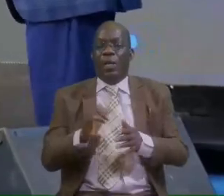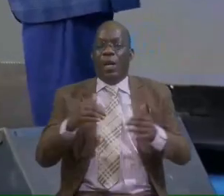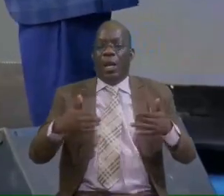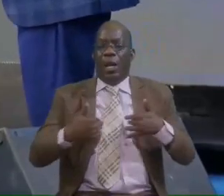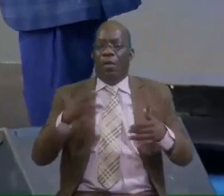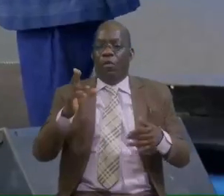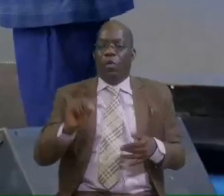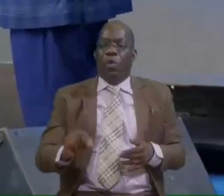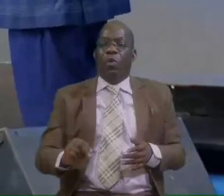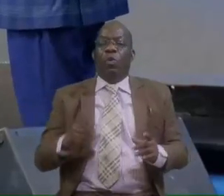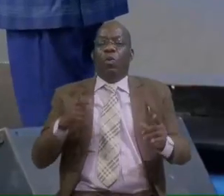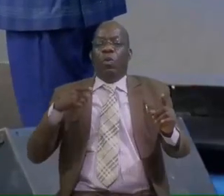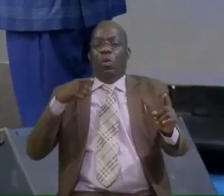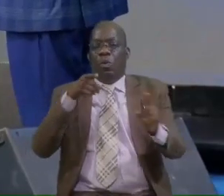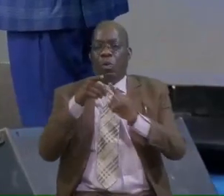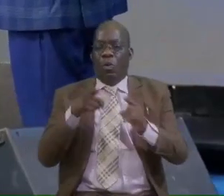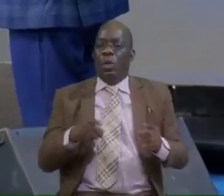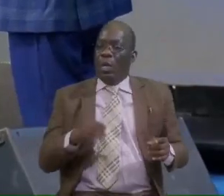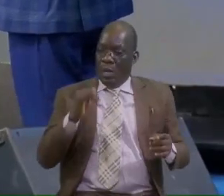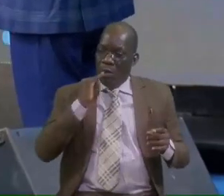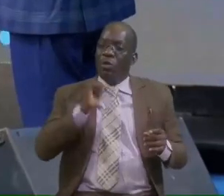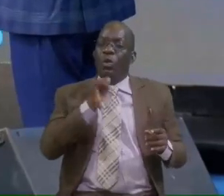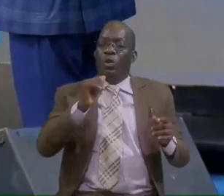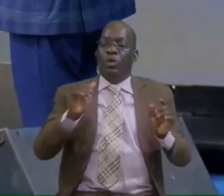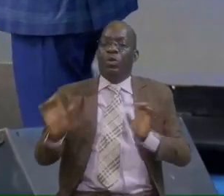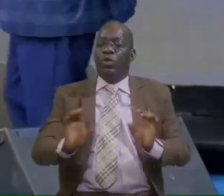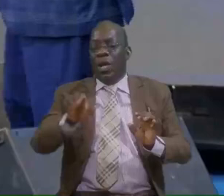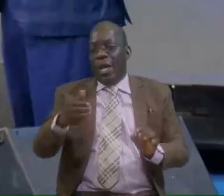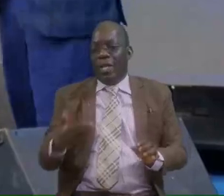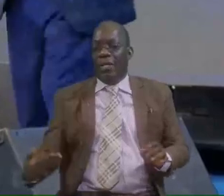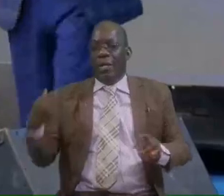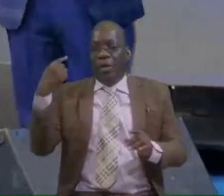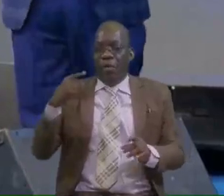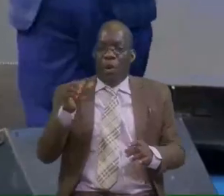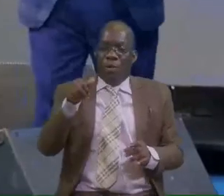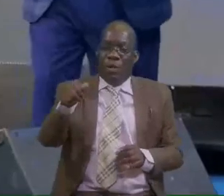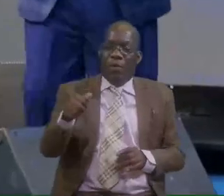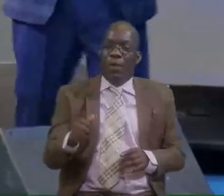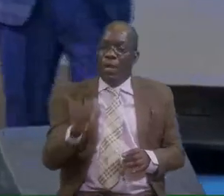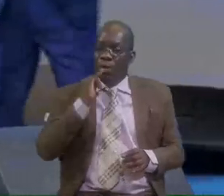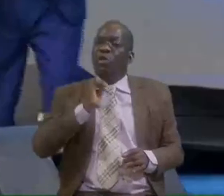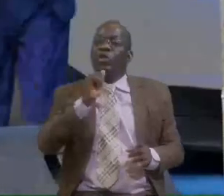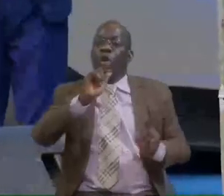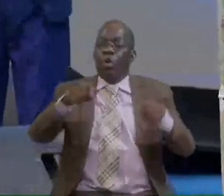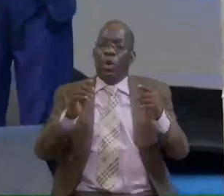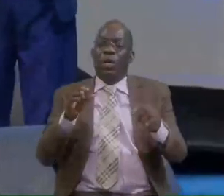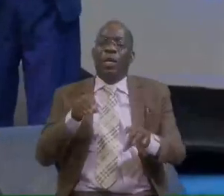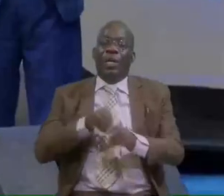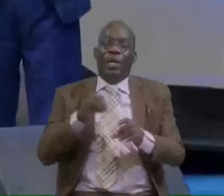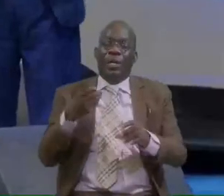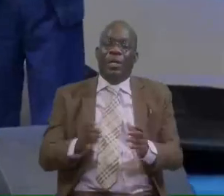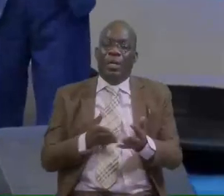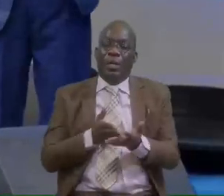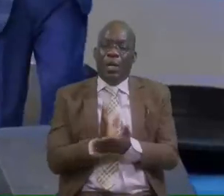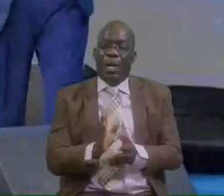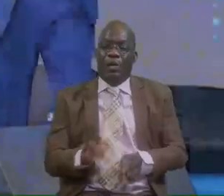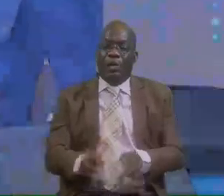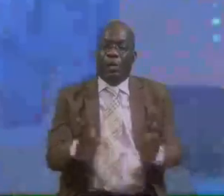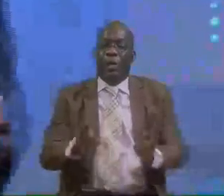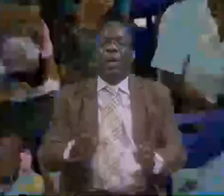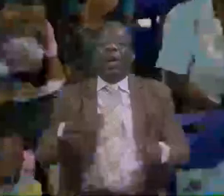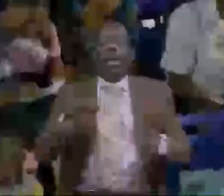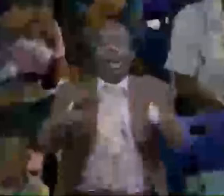pas d'objectif de but. Elle ne fait rien pour elle-même. Elle ne suit pas une direction positive. Ce qu'il